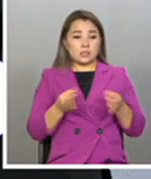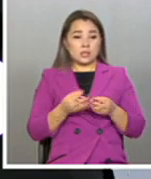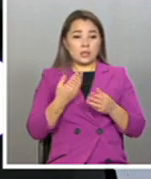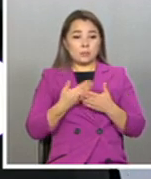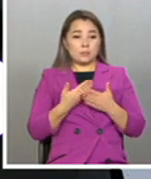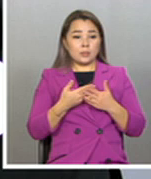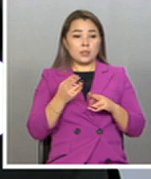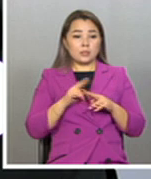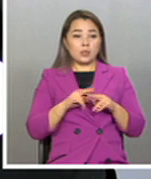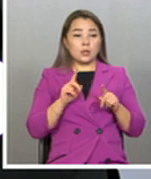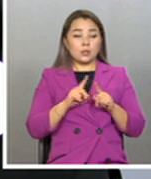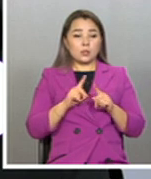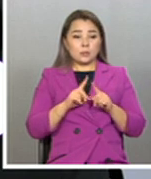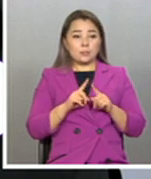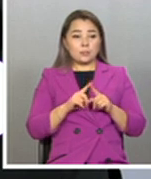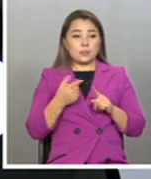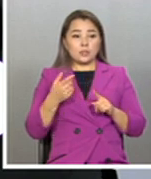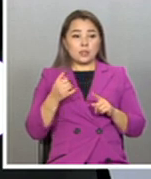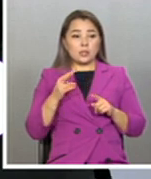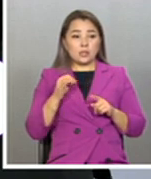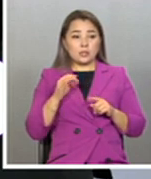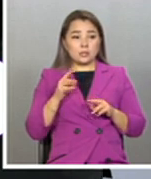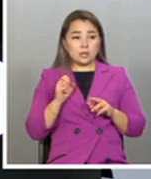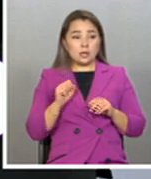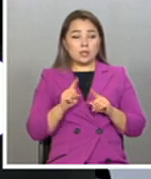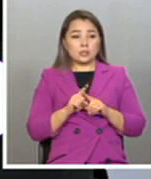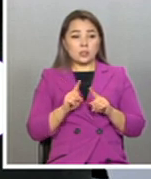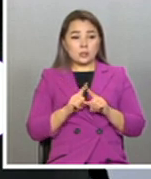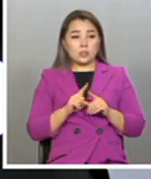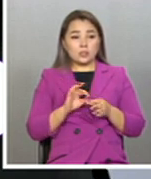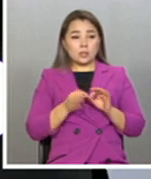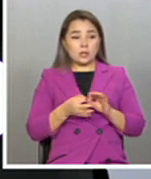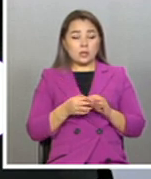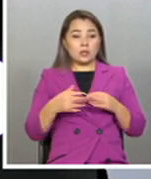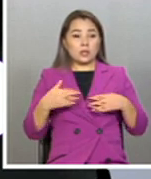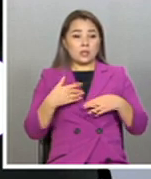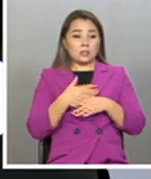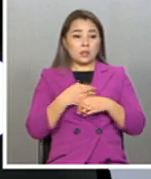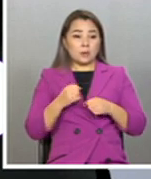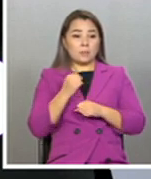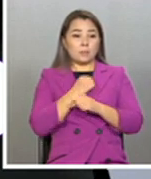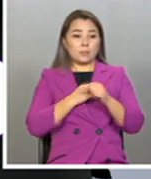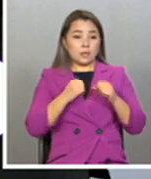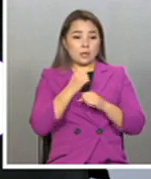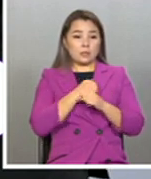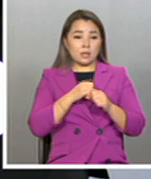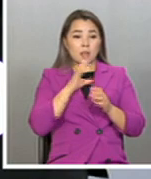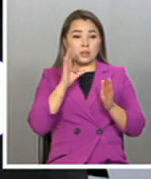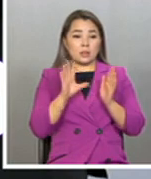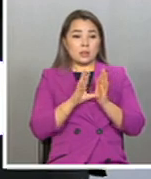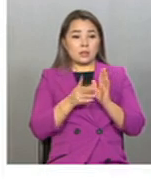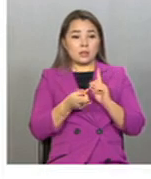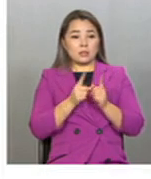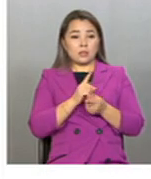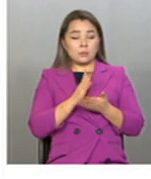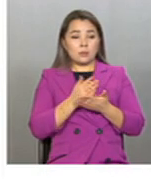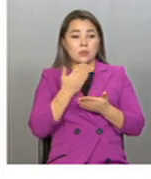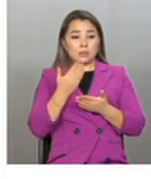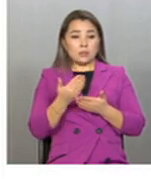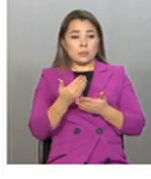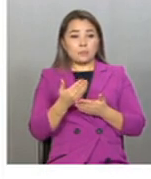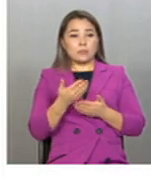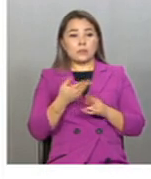энергиясы қалақшаларға бағытталады да, сол қалақшаларды қозғалысқа келеді, яғни механикалық энергияға айналады. Демек, осылай бізде